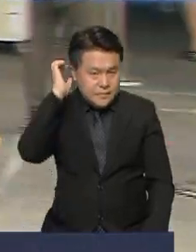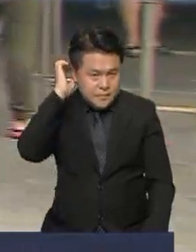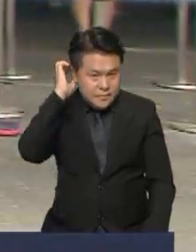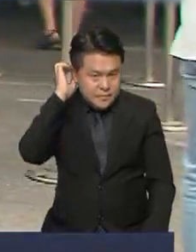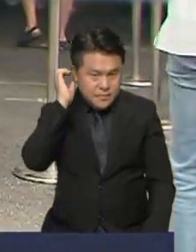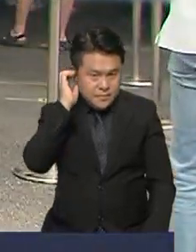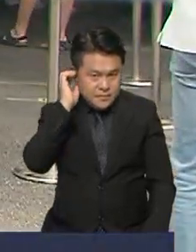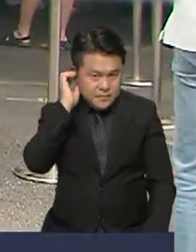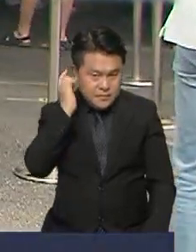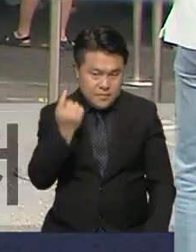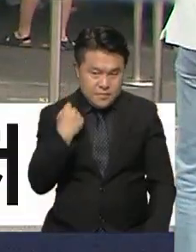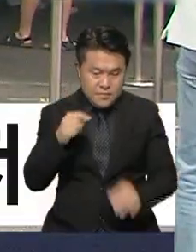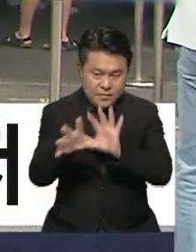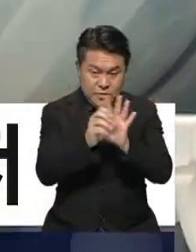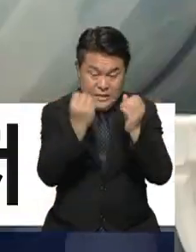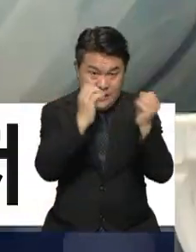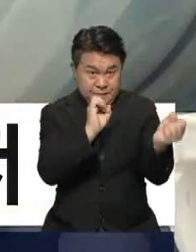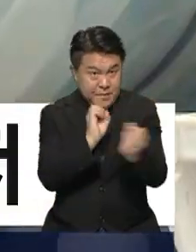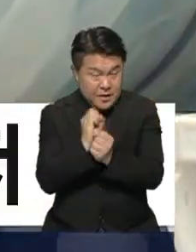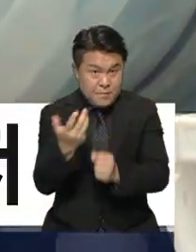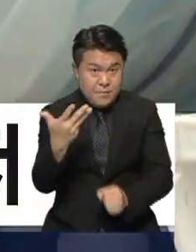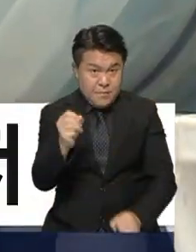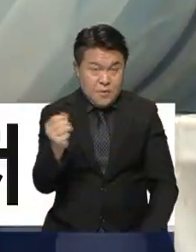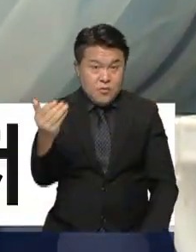어제 코로나19 신규 확진자는